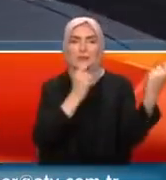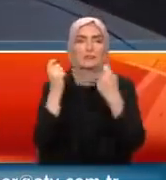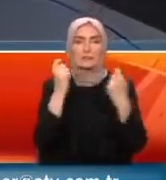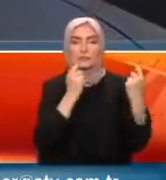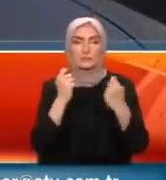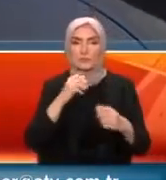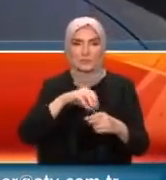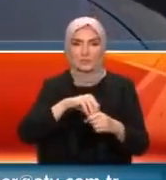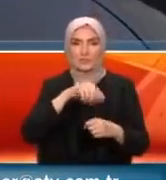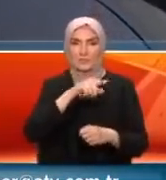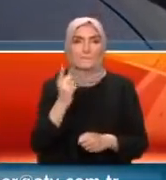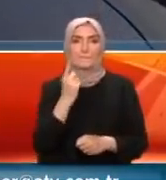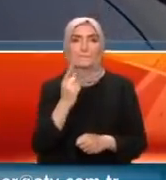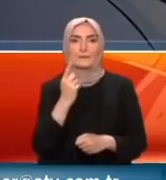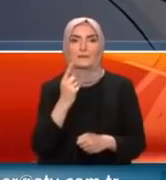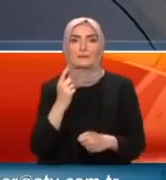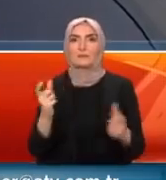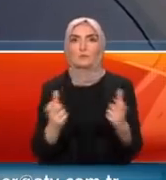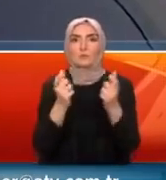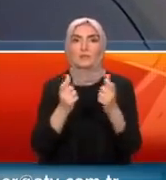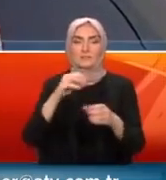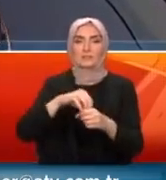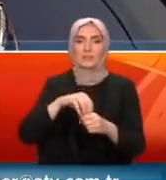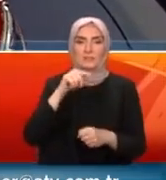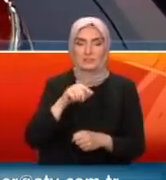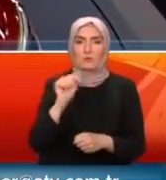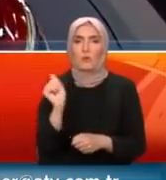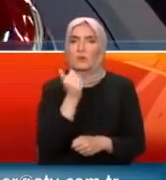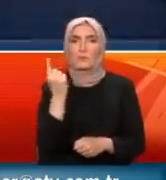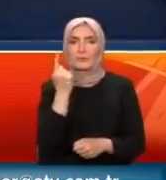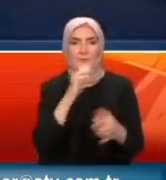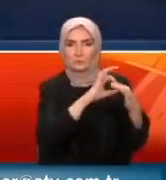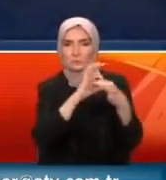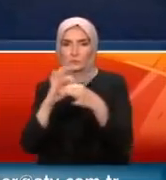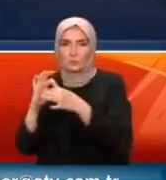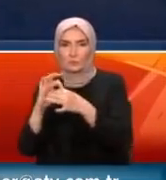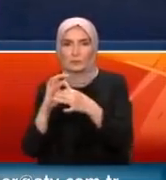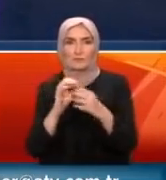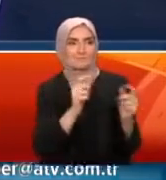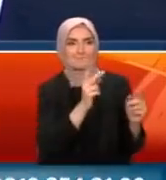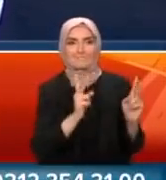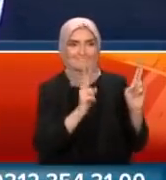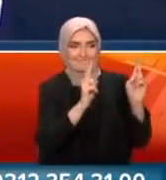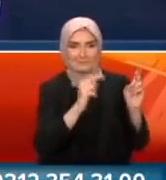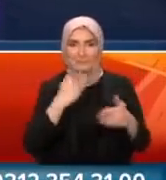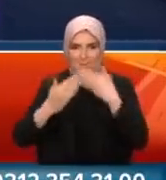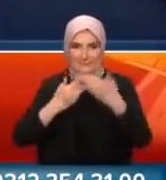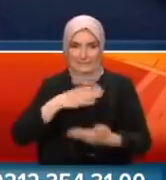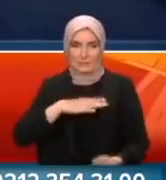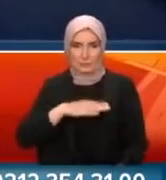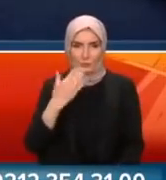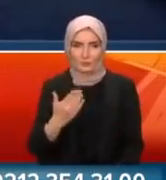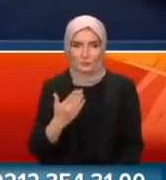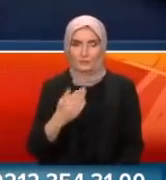çarpıcı bir anektodu sizlerle paylaşmak istiyorum amacı